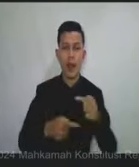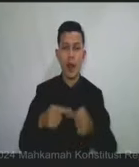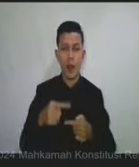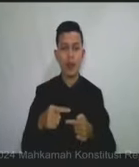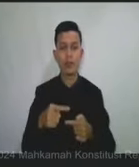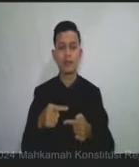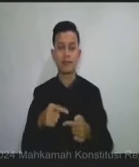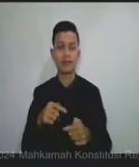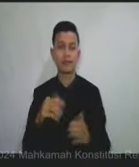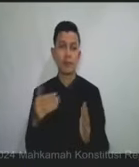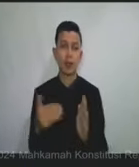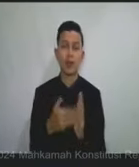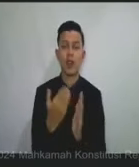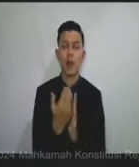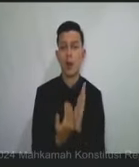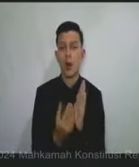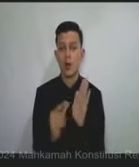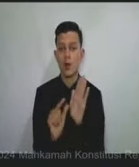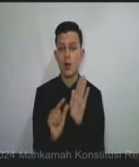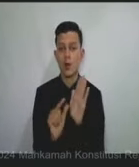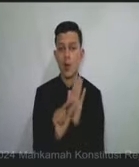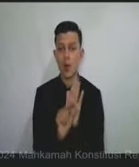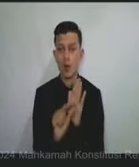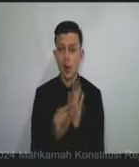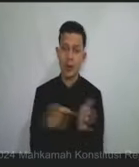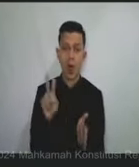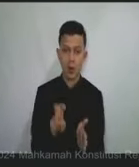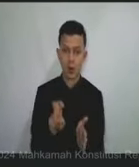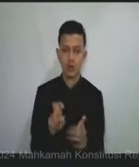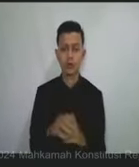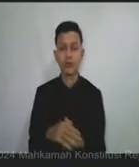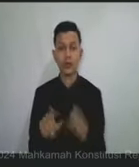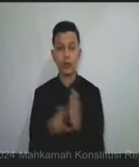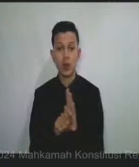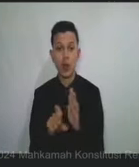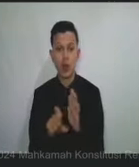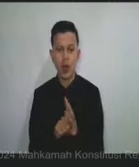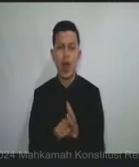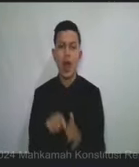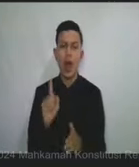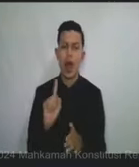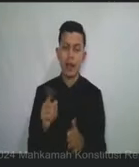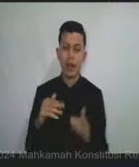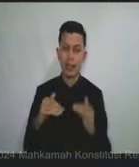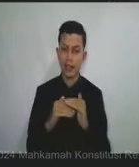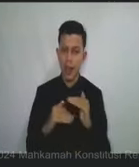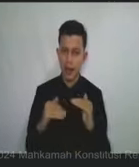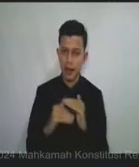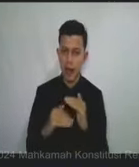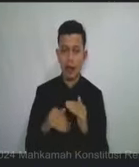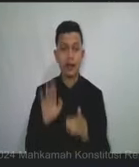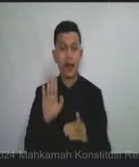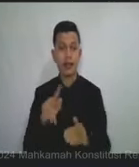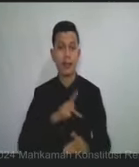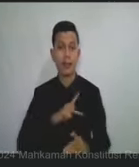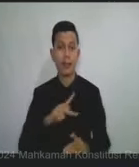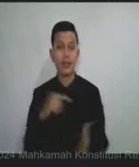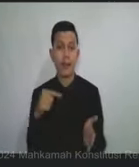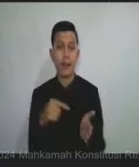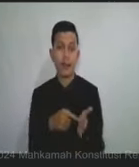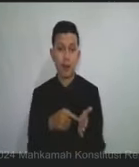berlaku Mekanisme seperti mengharuskan adanya stisasi sehingga dapat menjadi pegangan bagi peserta pemilu penyelenggara Pemilu maupun para petugas dalam